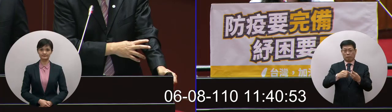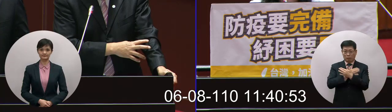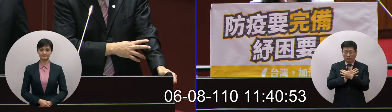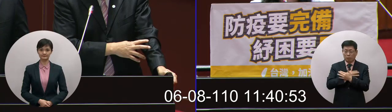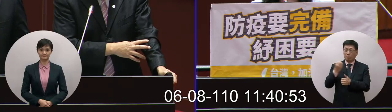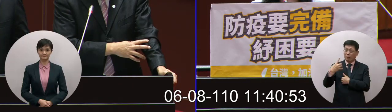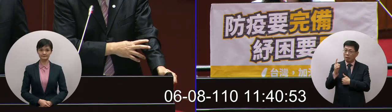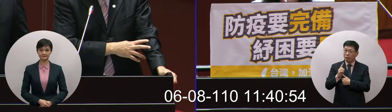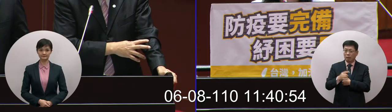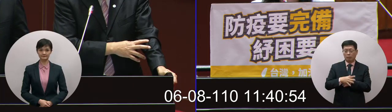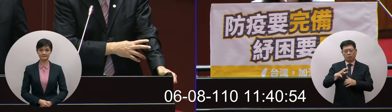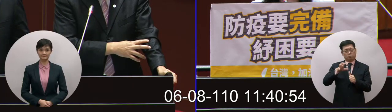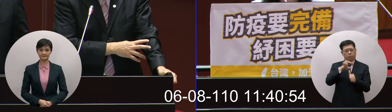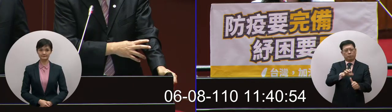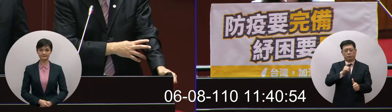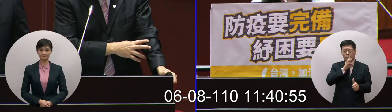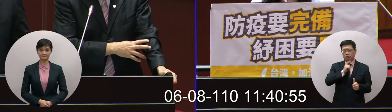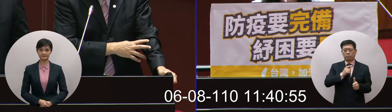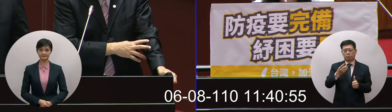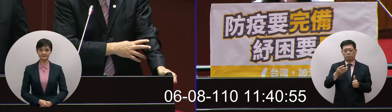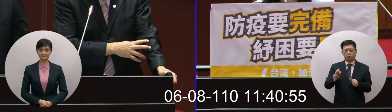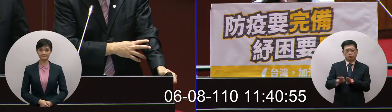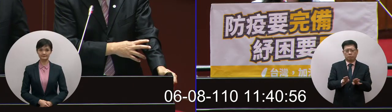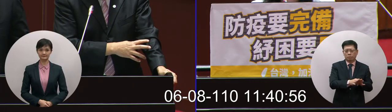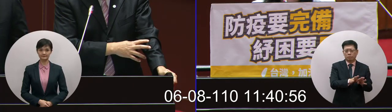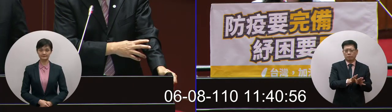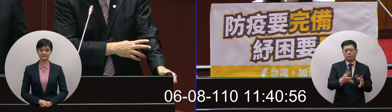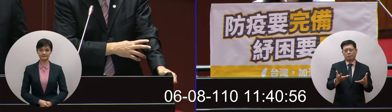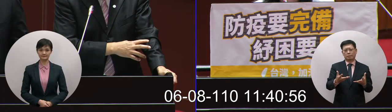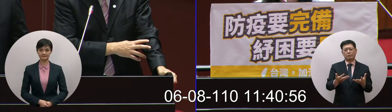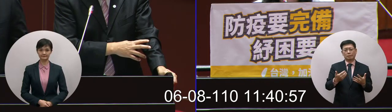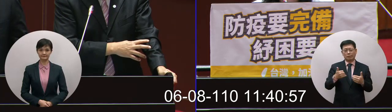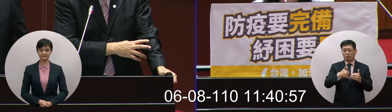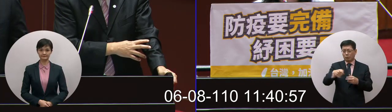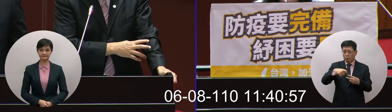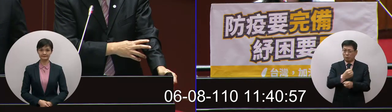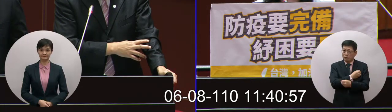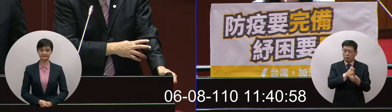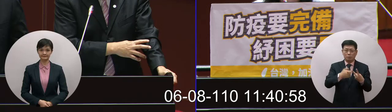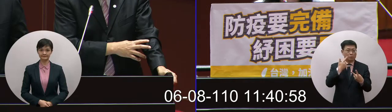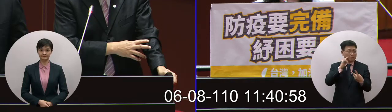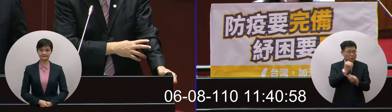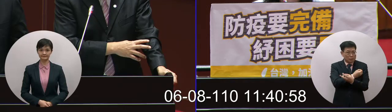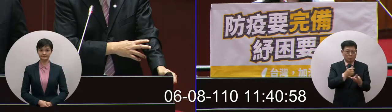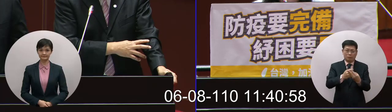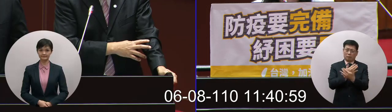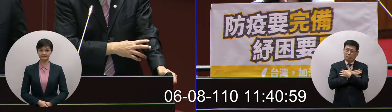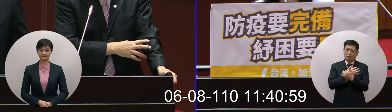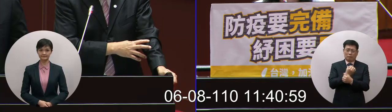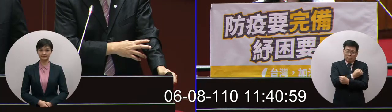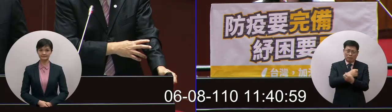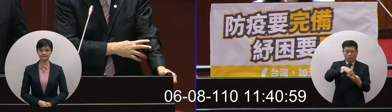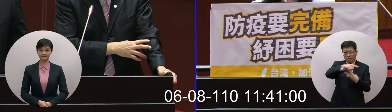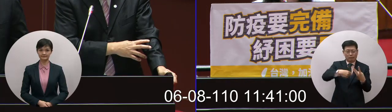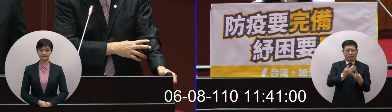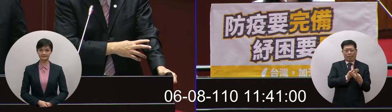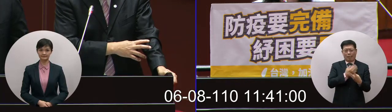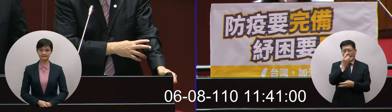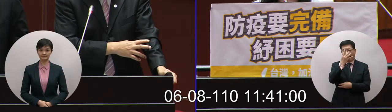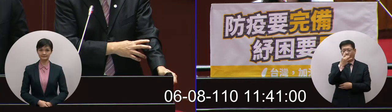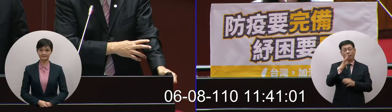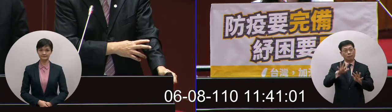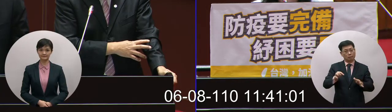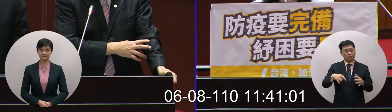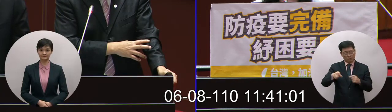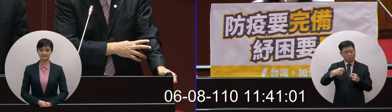是在于说被迫要求放无薪假，所以现在这样的方案就是员工也很辛苦，家长也很辛苦，员方也很辛苦，大家都撑不下去，所以我们认为这